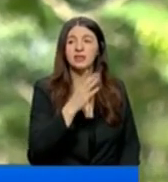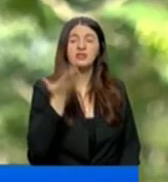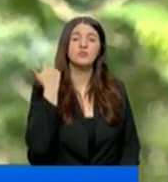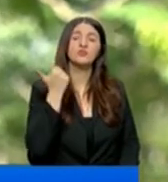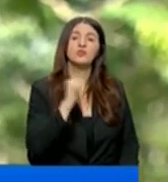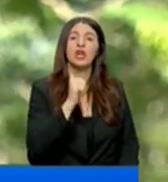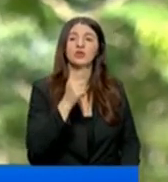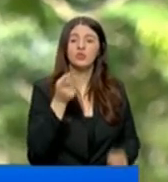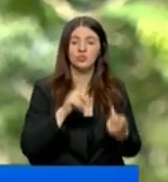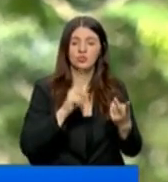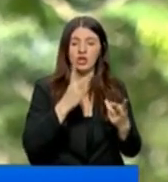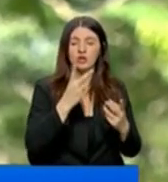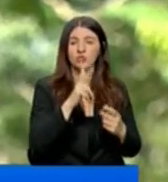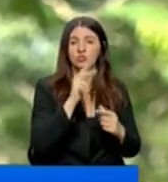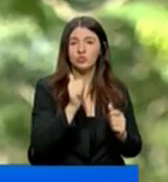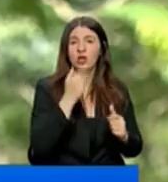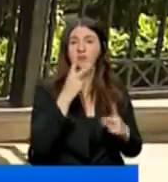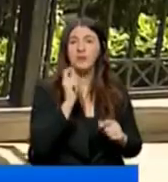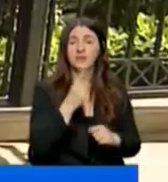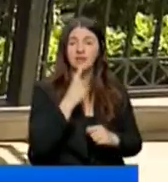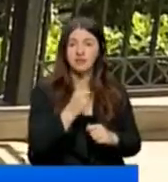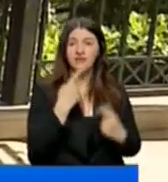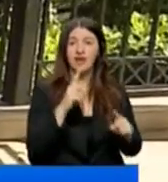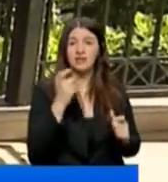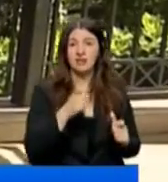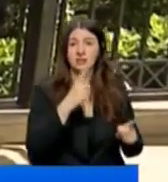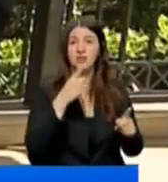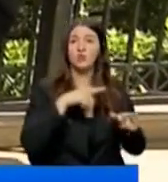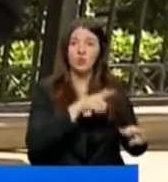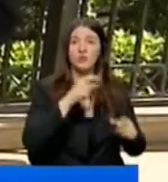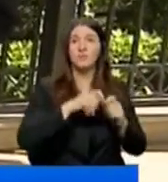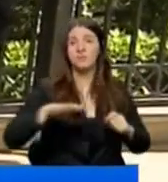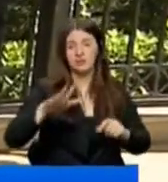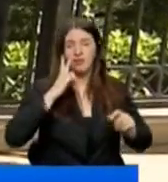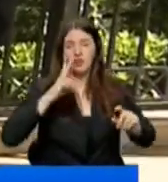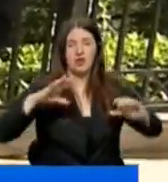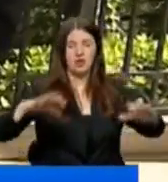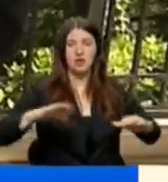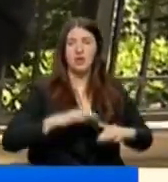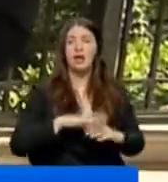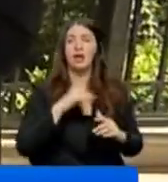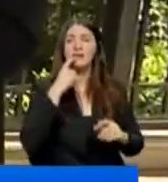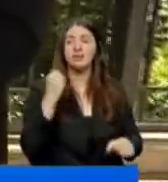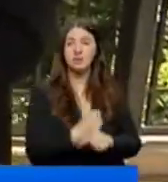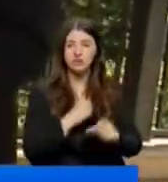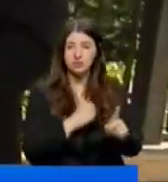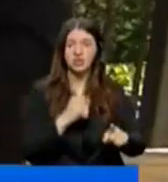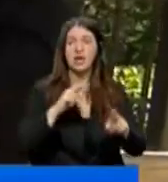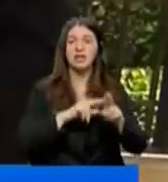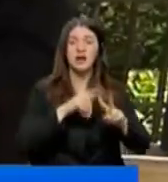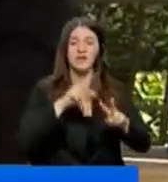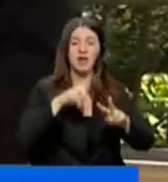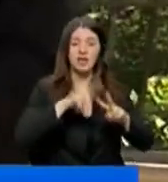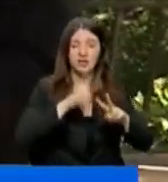geçtiğimiz günlerde üst üste 2-3 gün açıklama yaptınız. Dediniz ki farklı yerlerde, biri doğuda, evet, biri batıda olmak üzere. Demirtaş'ın Kavala'nın